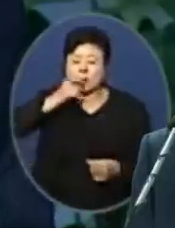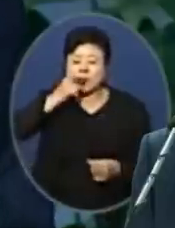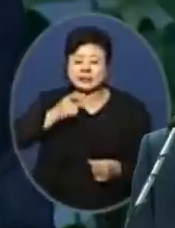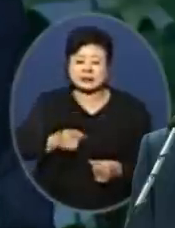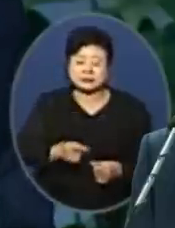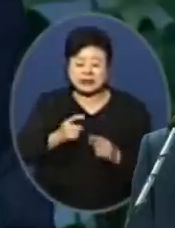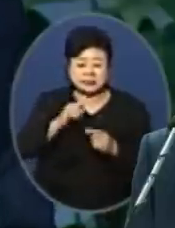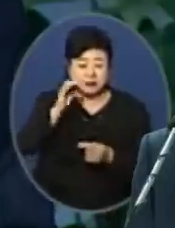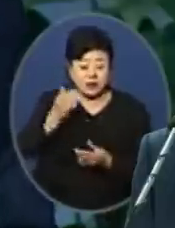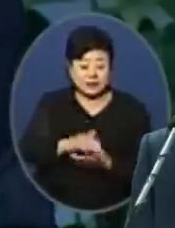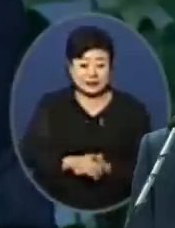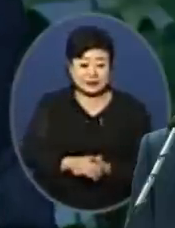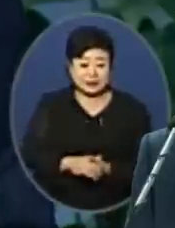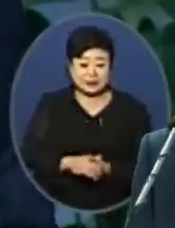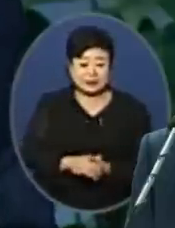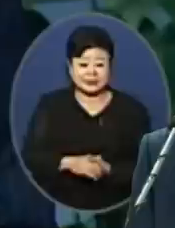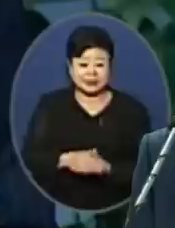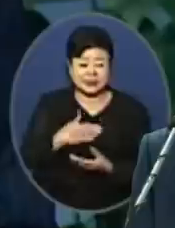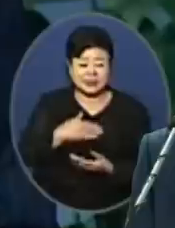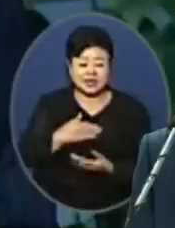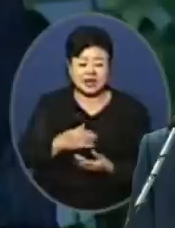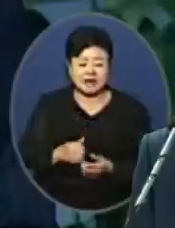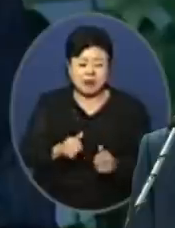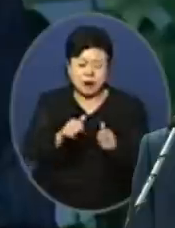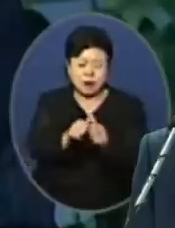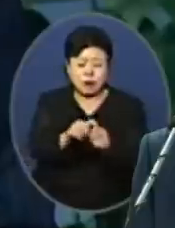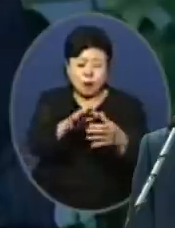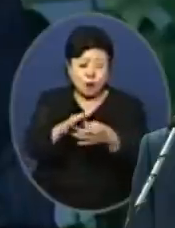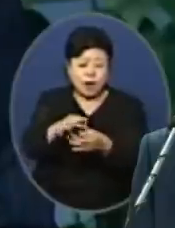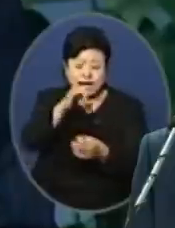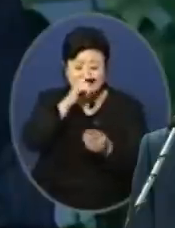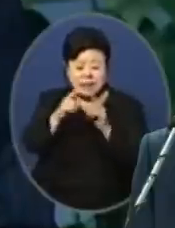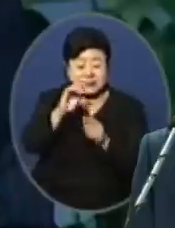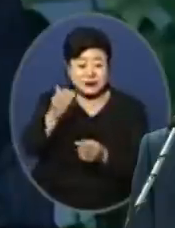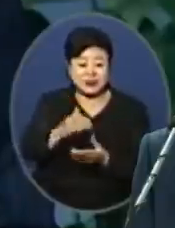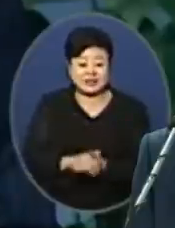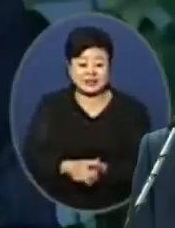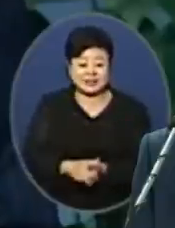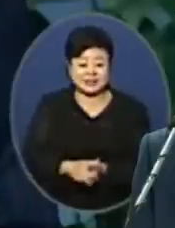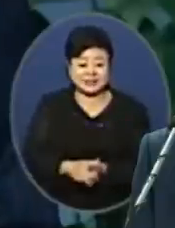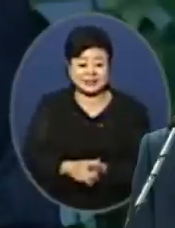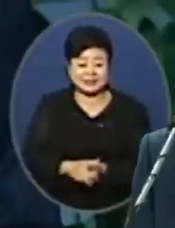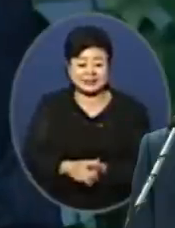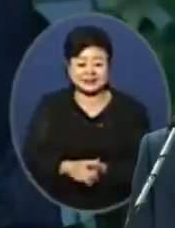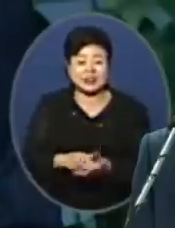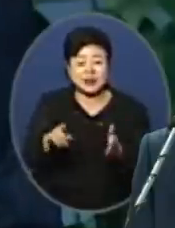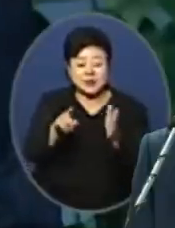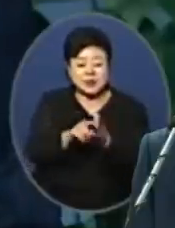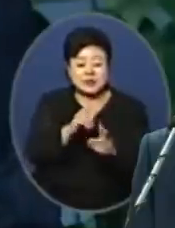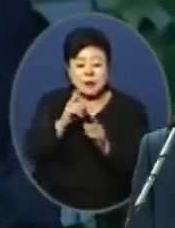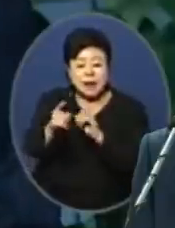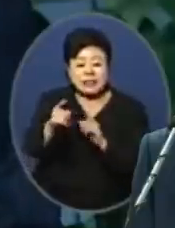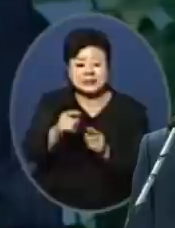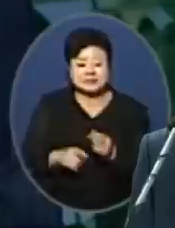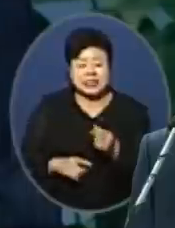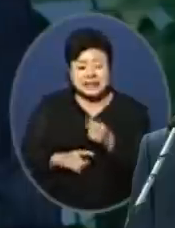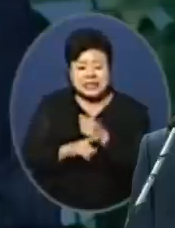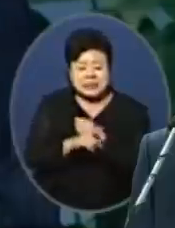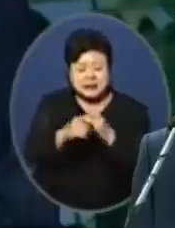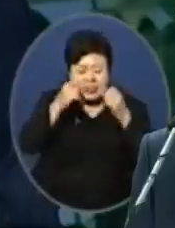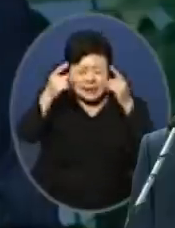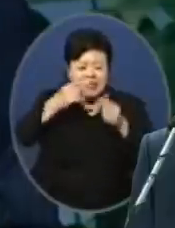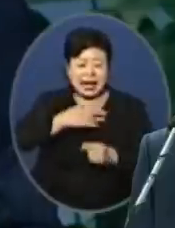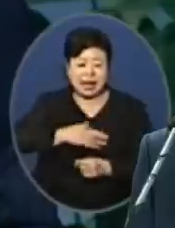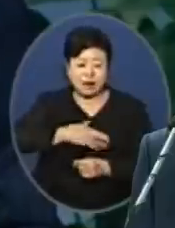말씀이 되어야 되는 것입니다. 나와 밀착한 관계를 가지는 말씀이 되어야 되는 것입니다. 그러기 위해서는 그 말씀의 의미를